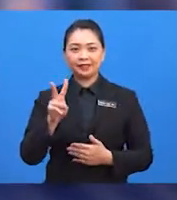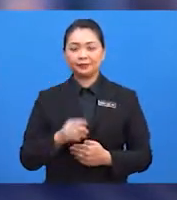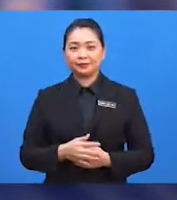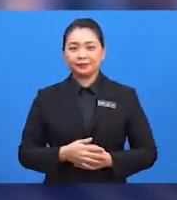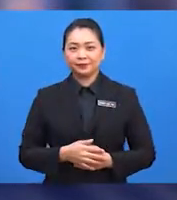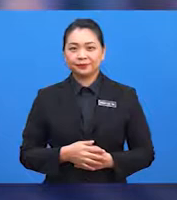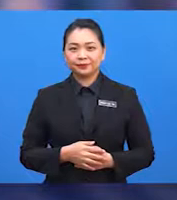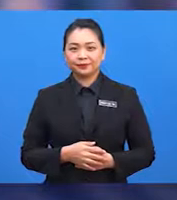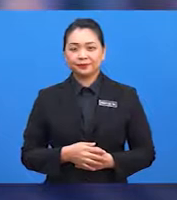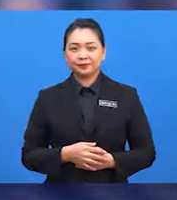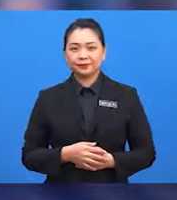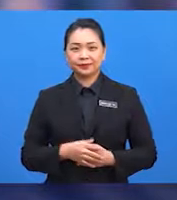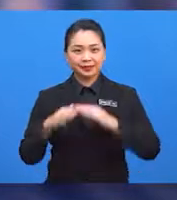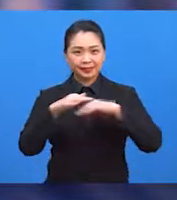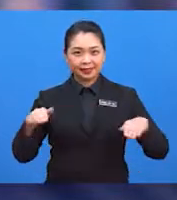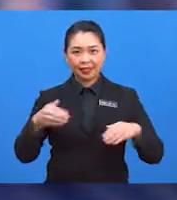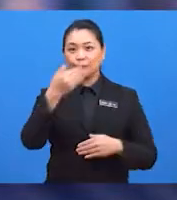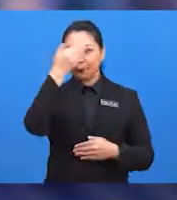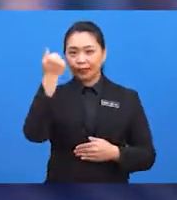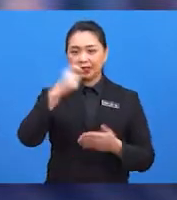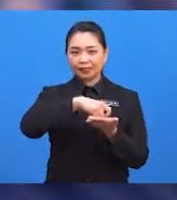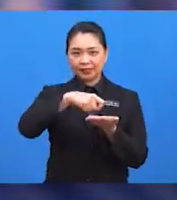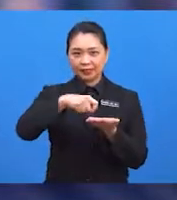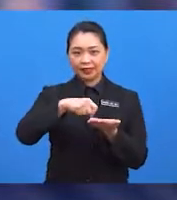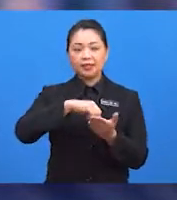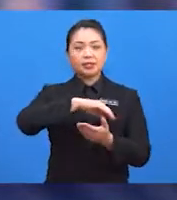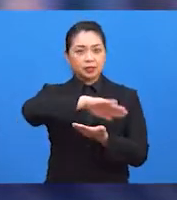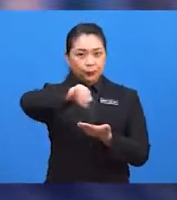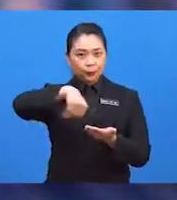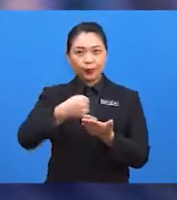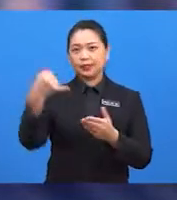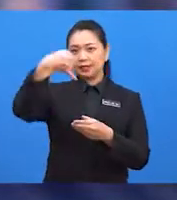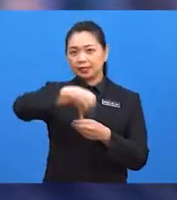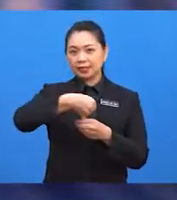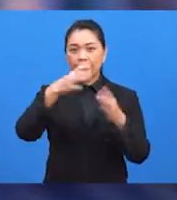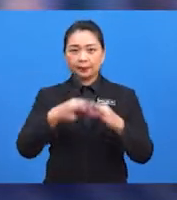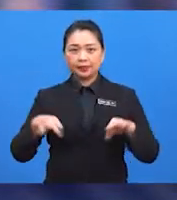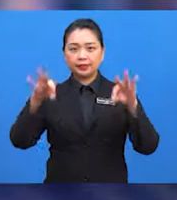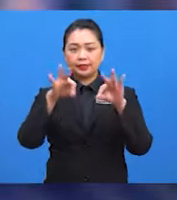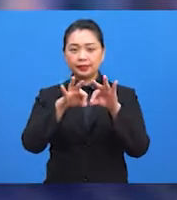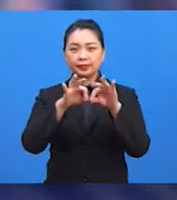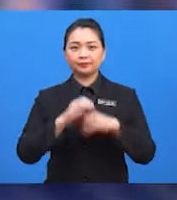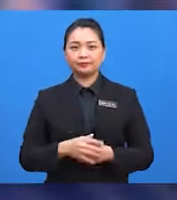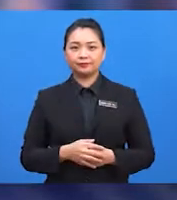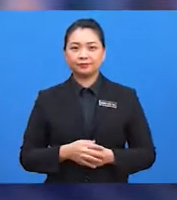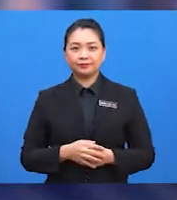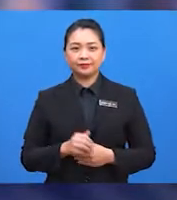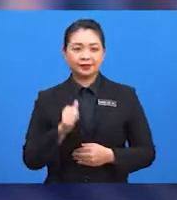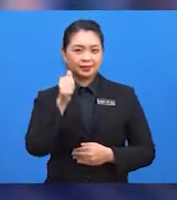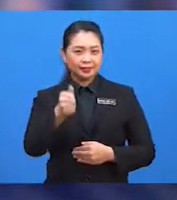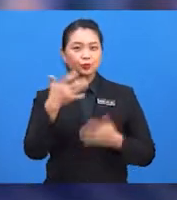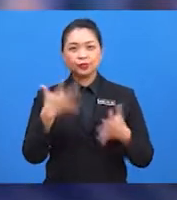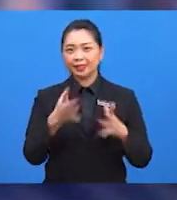Ekonomi. Jangan lupa ya, catatkan semua isu penting yang telah disampaikan oleh panel forum tersebut. Anda sudah